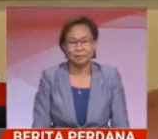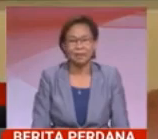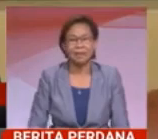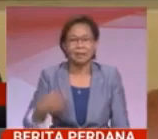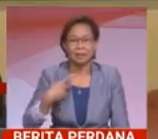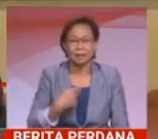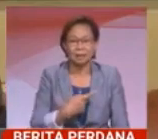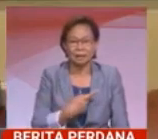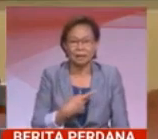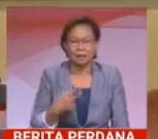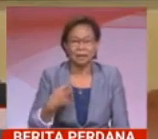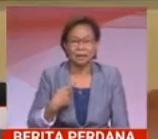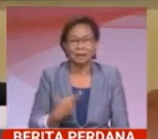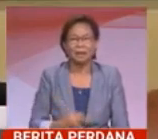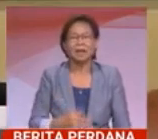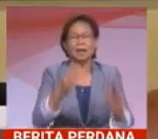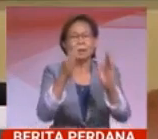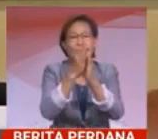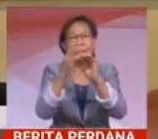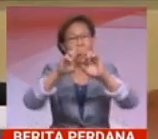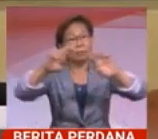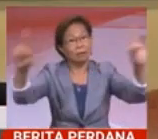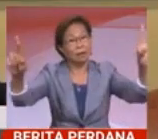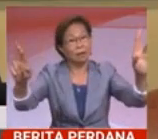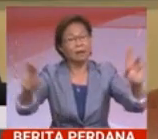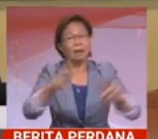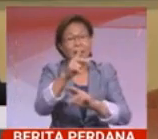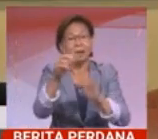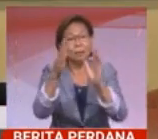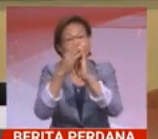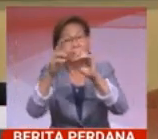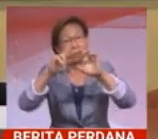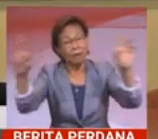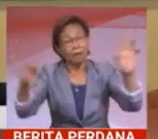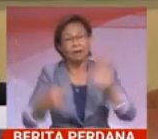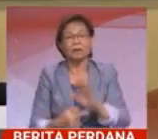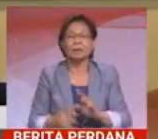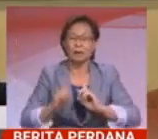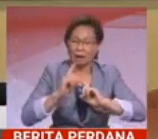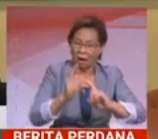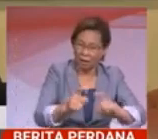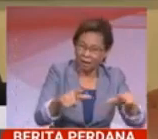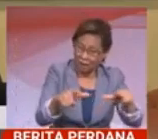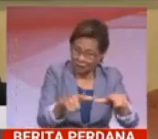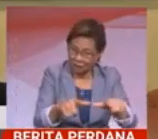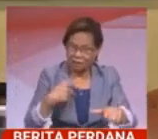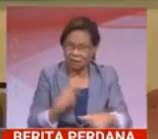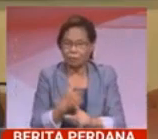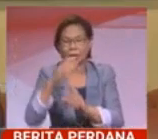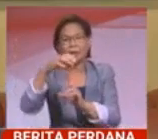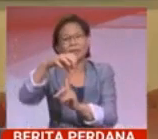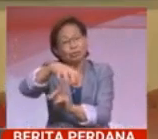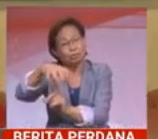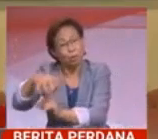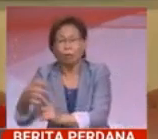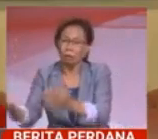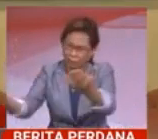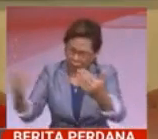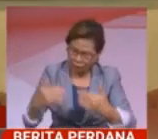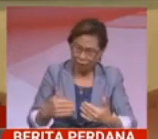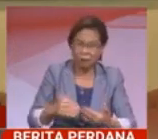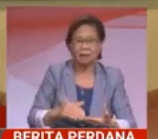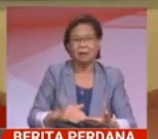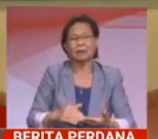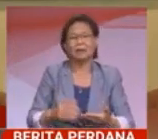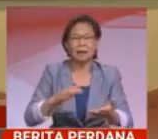Kita pakejkan sekali. Bandar Raya tunjukkan tempat di mana. Bandar Raya bagi lesen. Kita bagi stall. Dia dah datang belajar buat burger